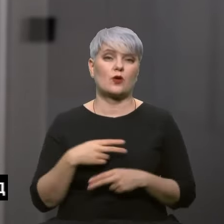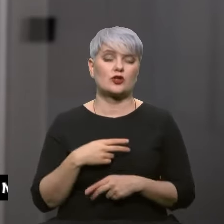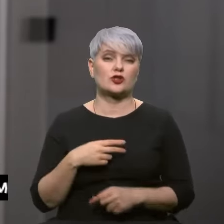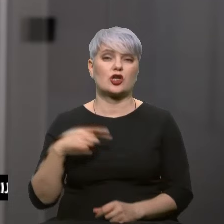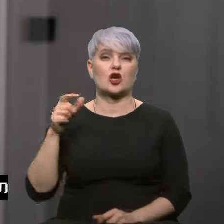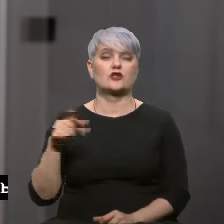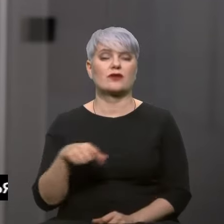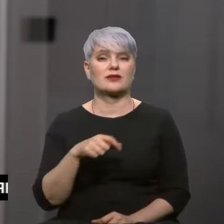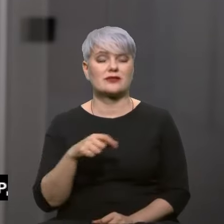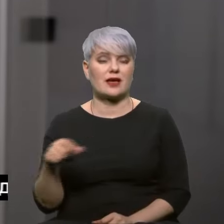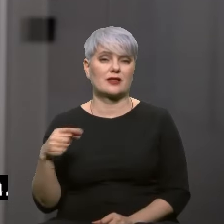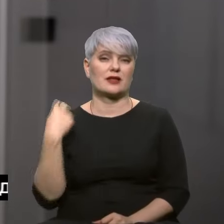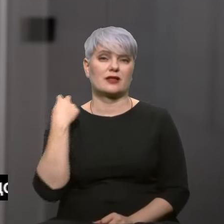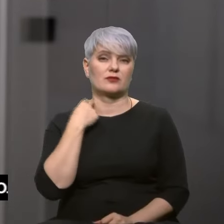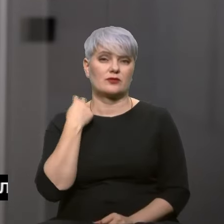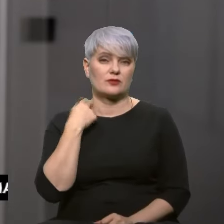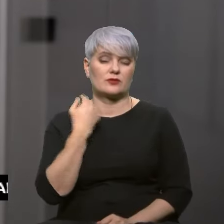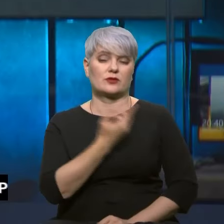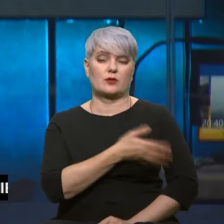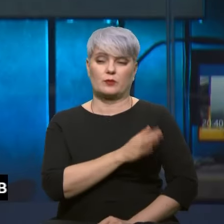та Олександр Сова. Суспільне новини.